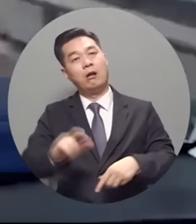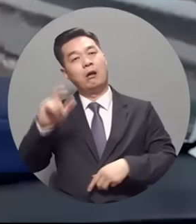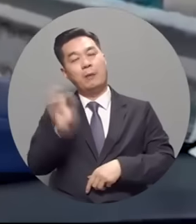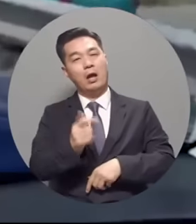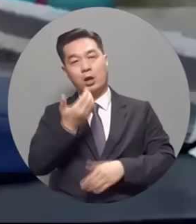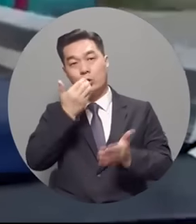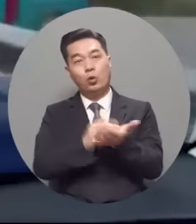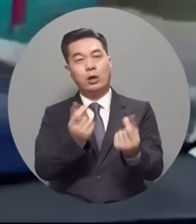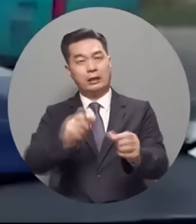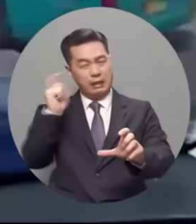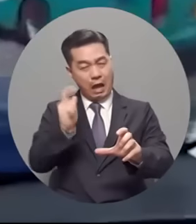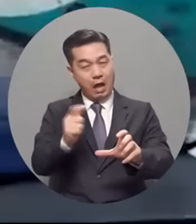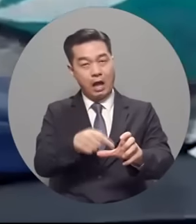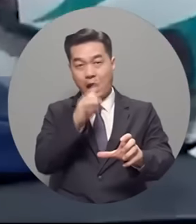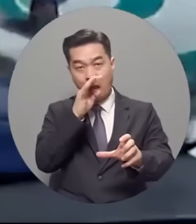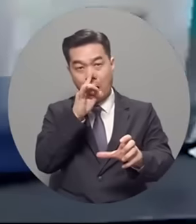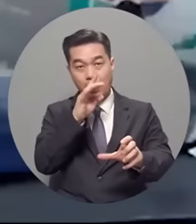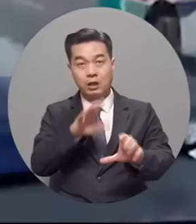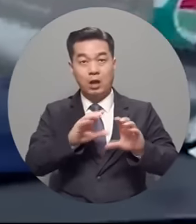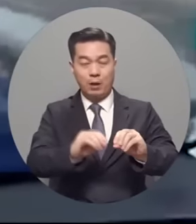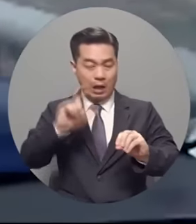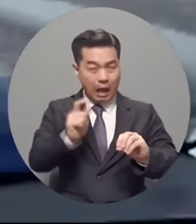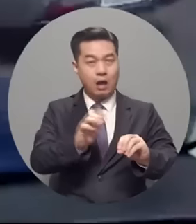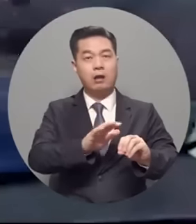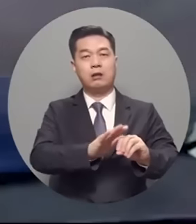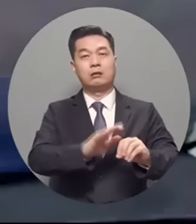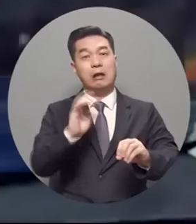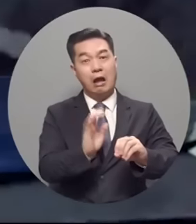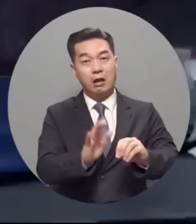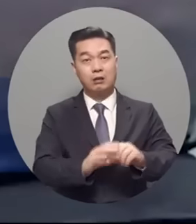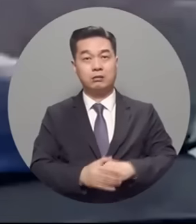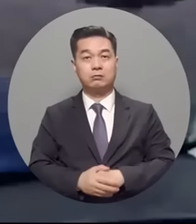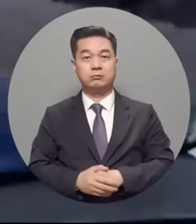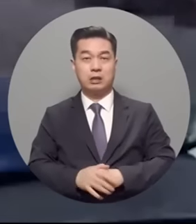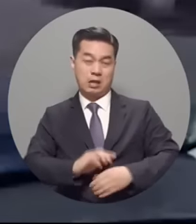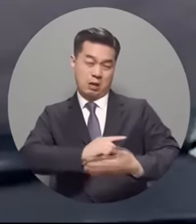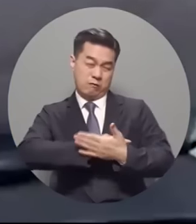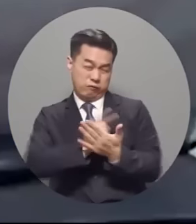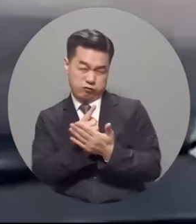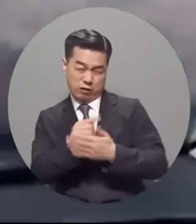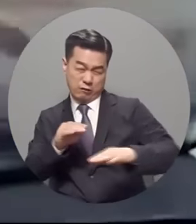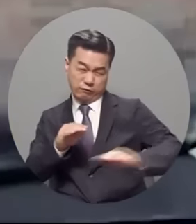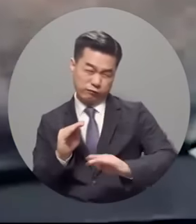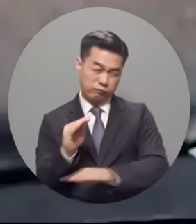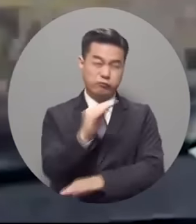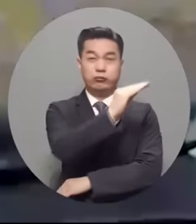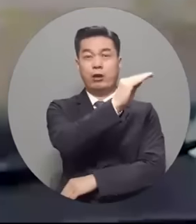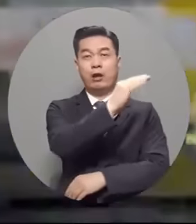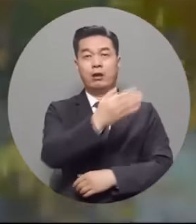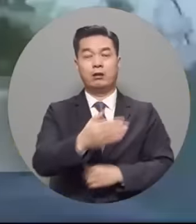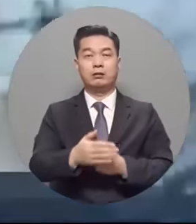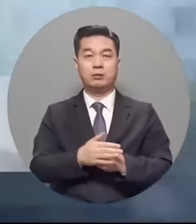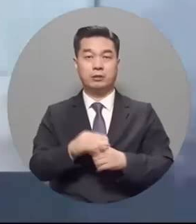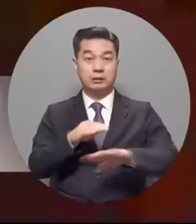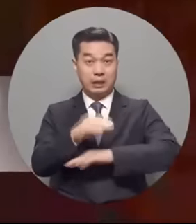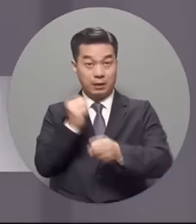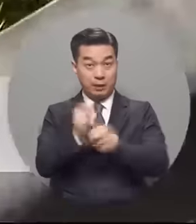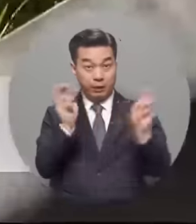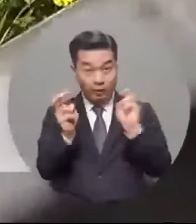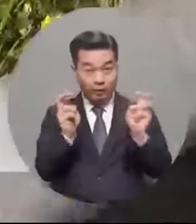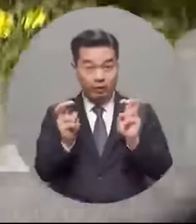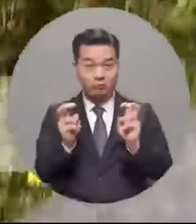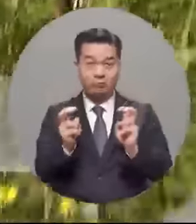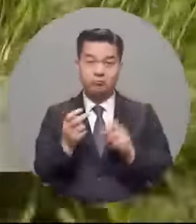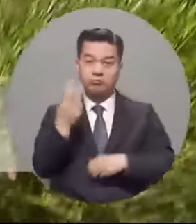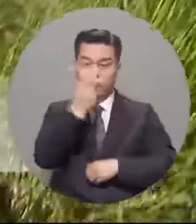뭐. 안 밟혀, 안 밟혀. 제트기처럼 날랐다니까요. 이에 대해 차량 제조사는 차량 조사